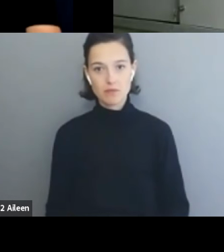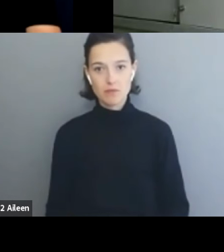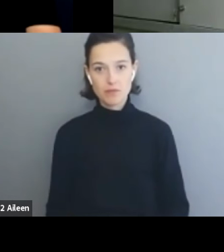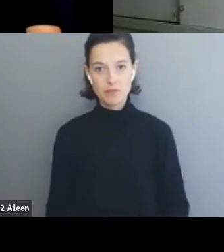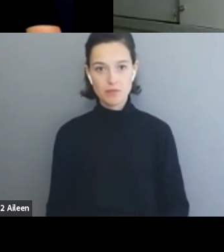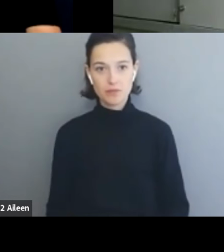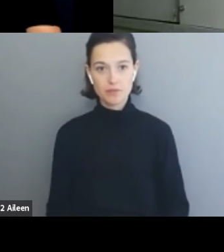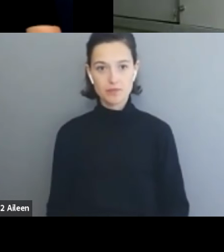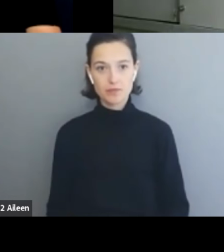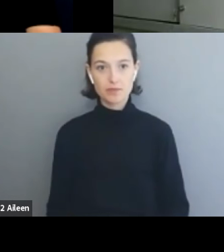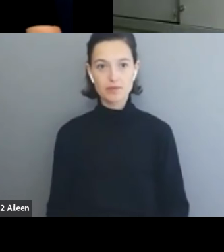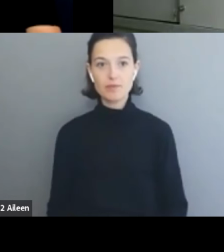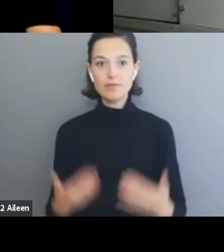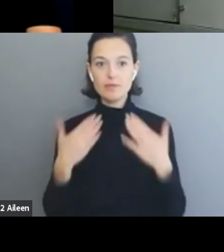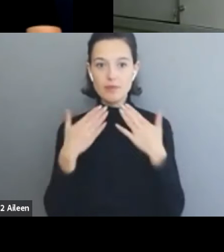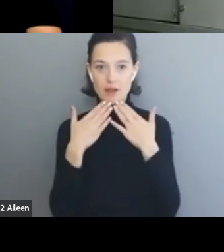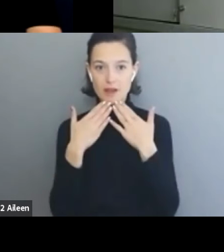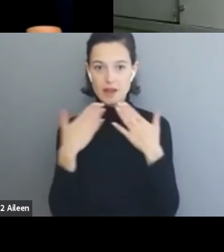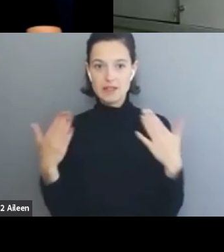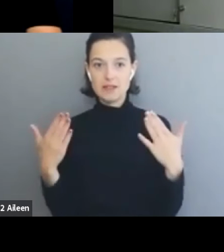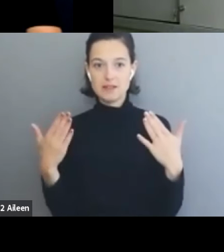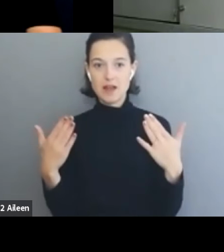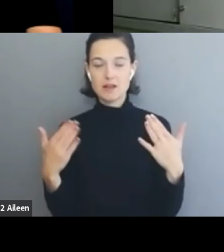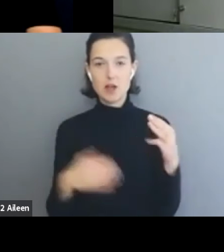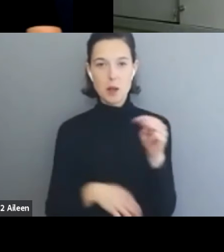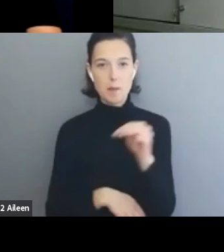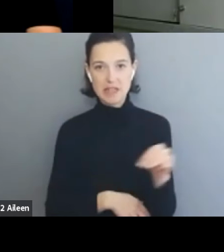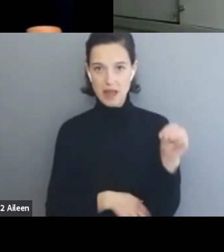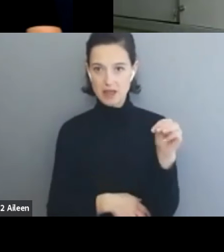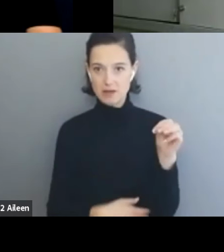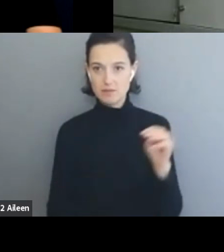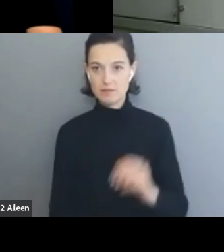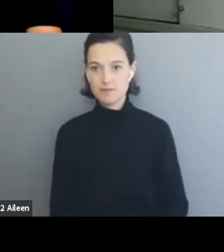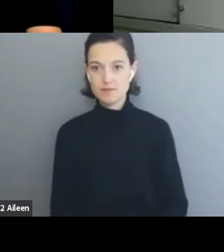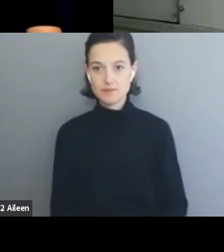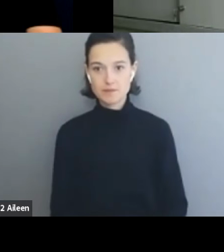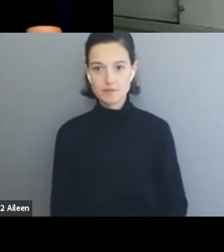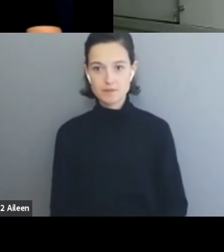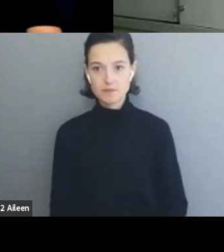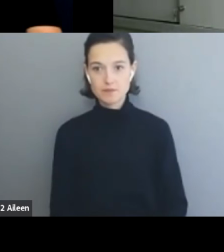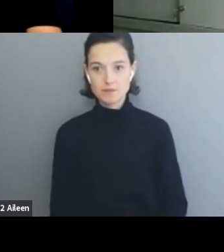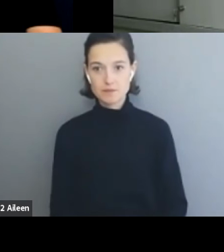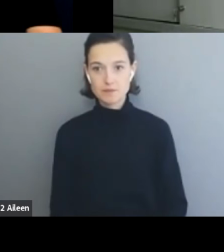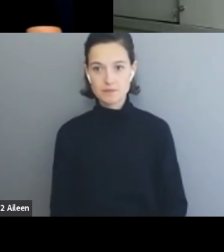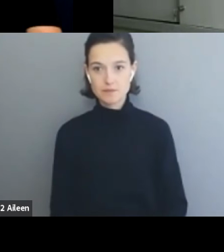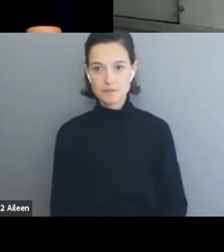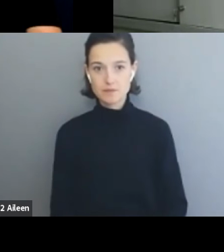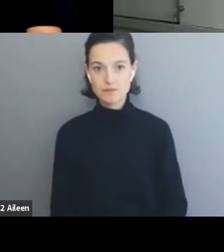Dankeschön, Michael. So, ich schaue nochmal nach, ob noch was Neues gekommen ist.